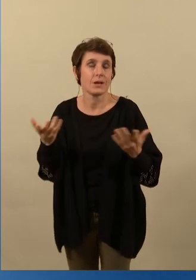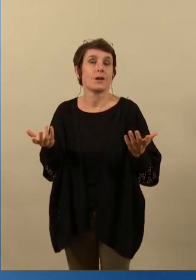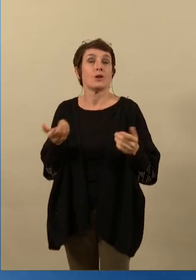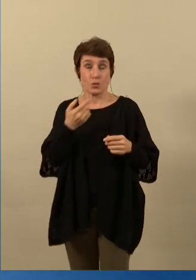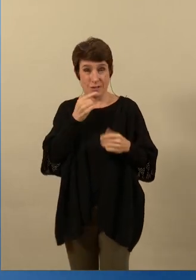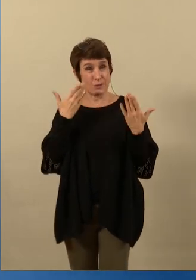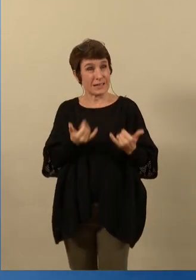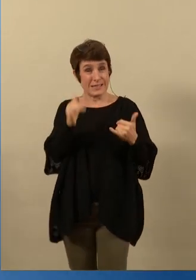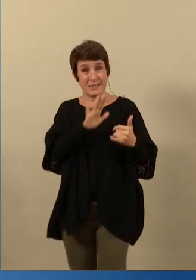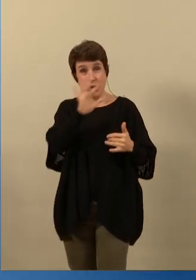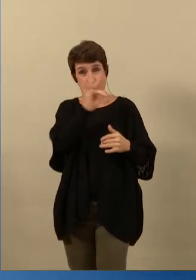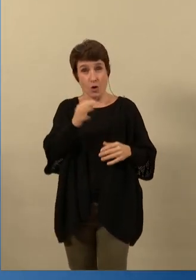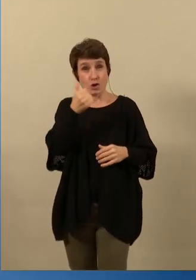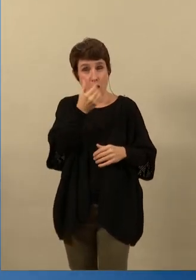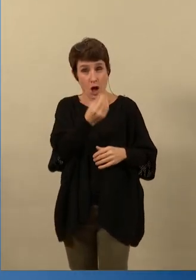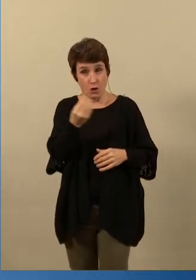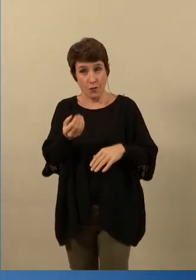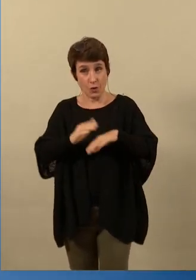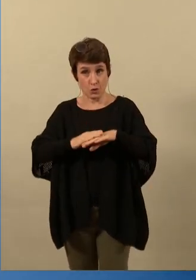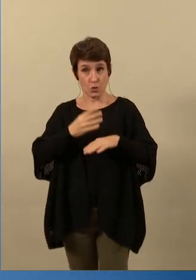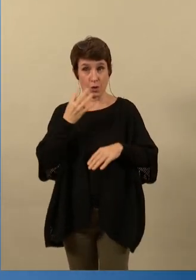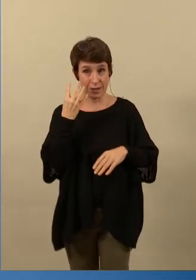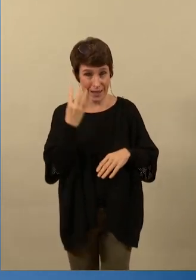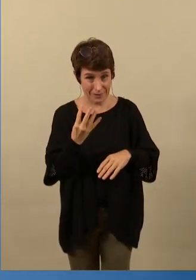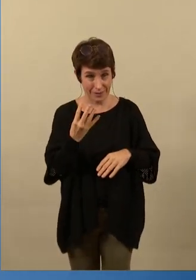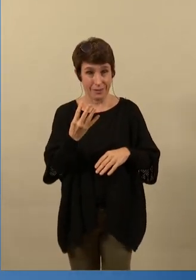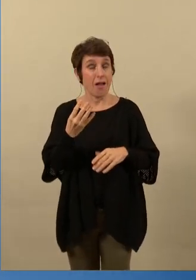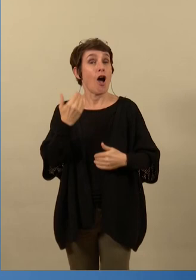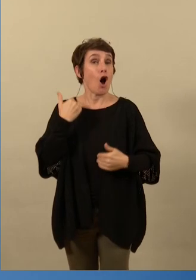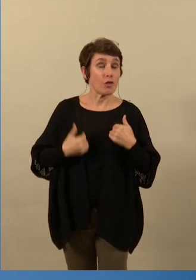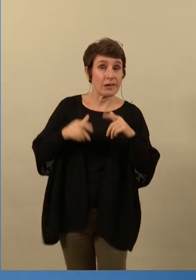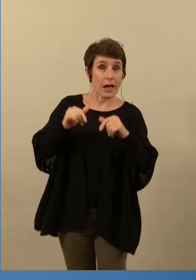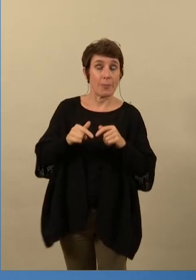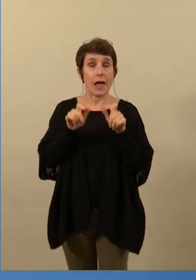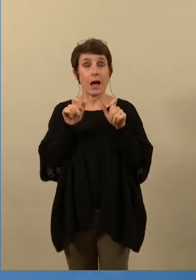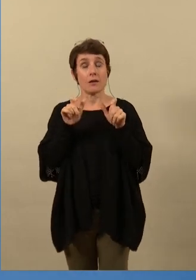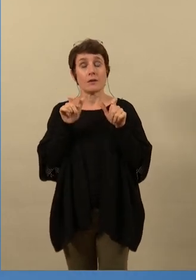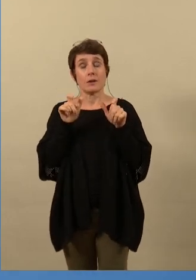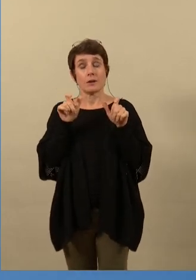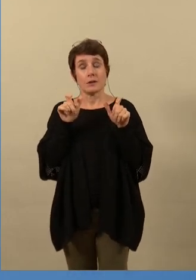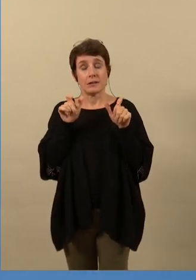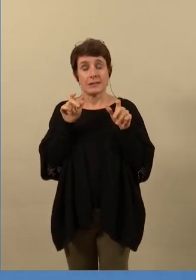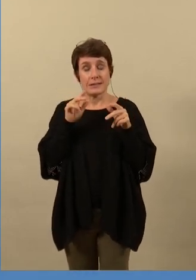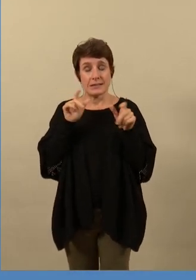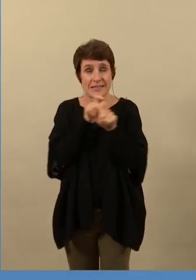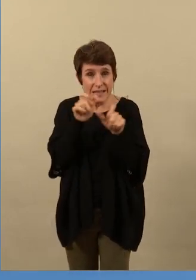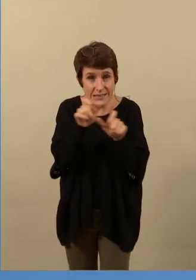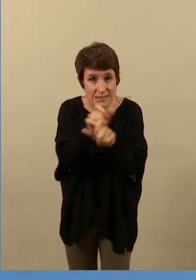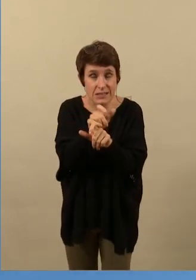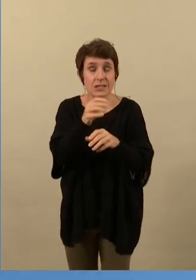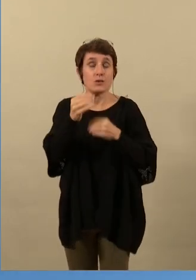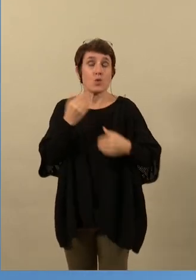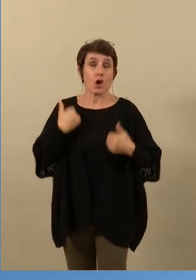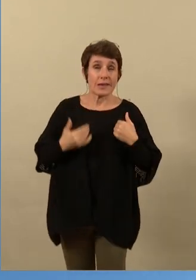qu en situation de handicap quel que soit son handap dyslexique ou porteur d'un handicap mental à titre d'exemple n'a